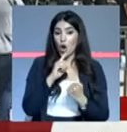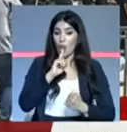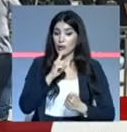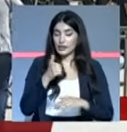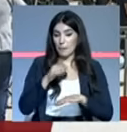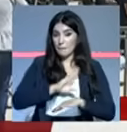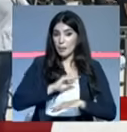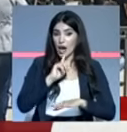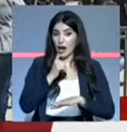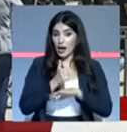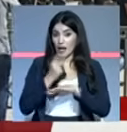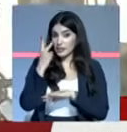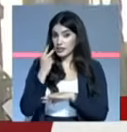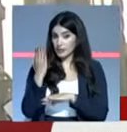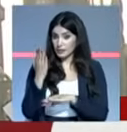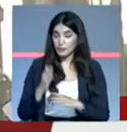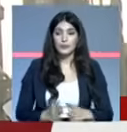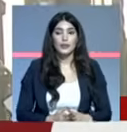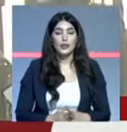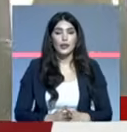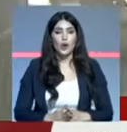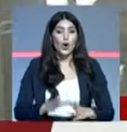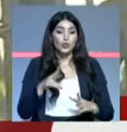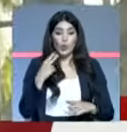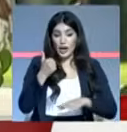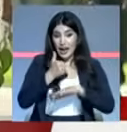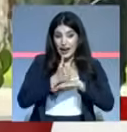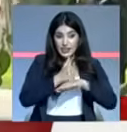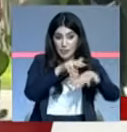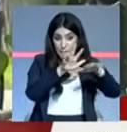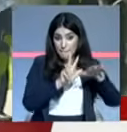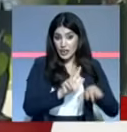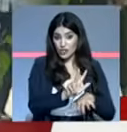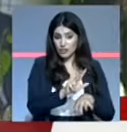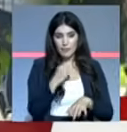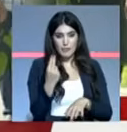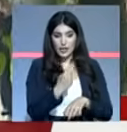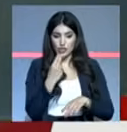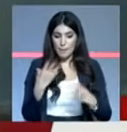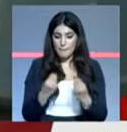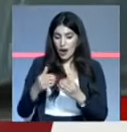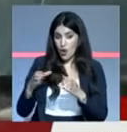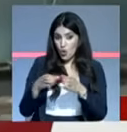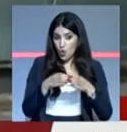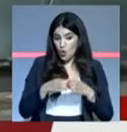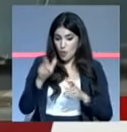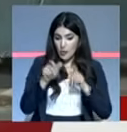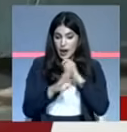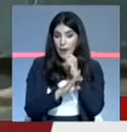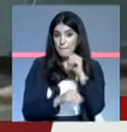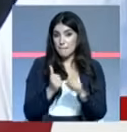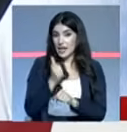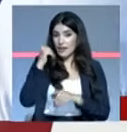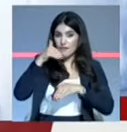القرارات الأخيرة لرئيس الدولة. عدم تمكن رئيس مجلس نواب الشعب راشد الغنوشي مرفوقا بعدد من النواب منذ ليلة